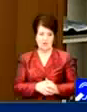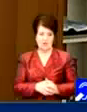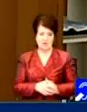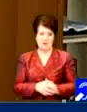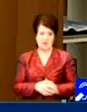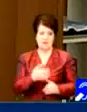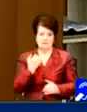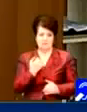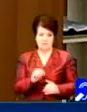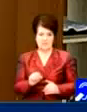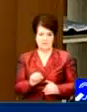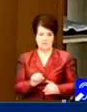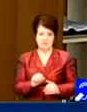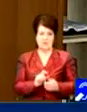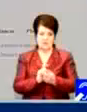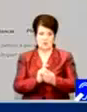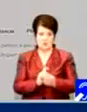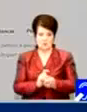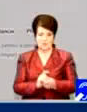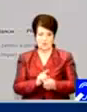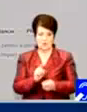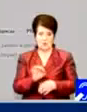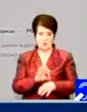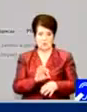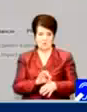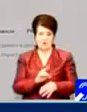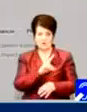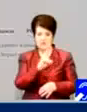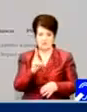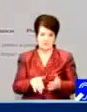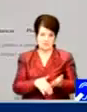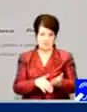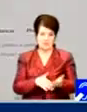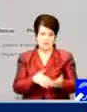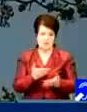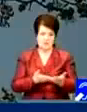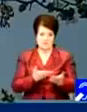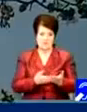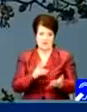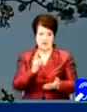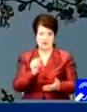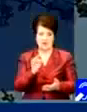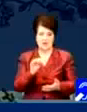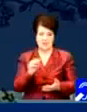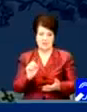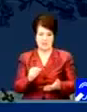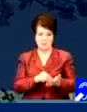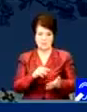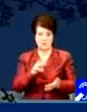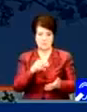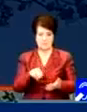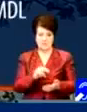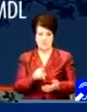iasă învingătoare din lupta cu boala. Cei care vor să dea o mână de ajutor pot consulta site-ul caritate.md sau pot transfera bani